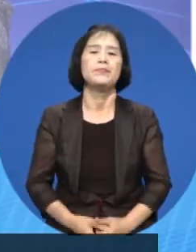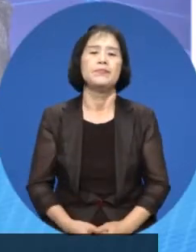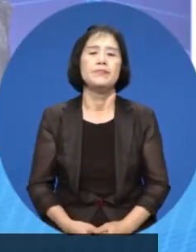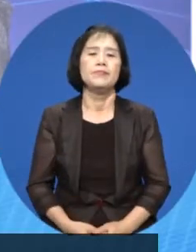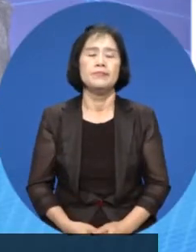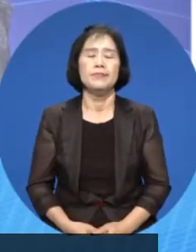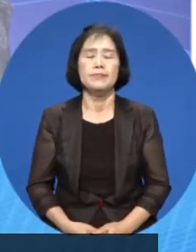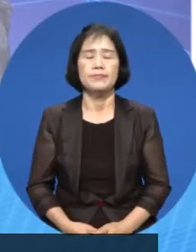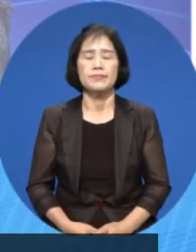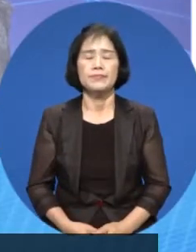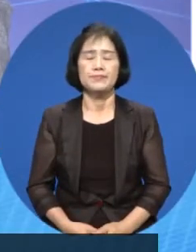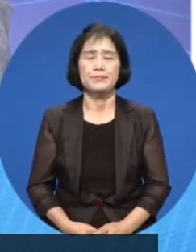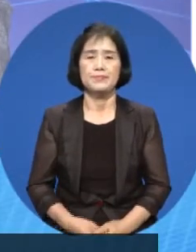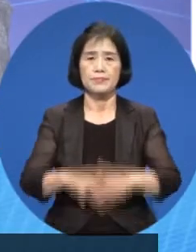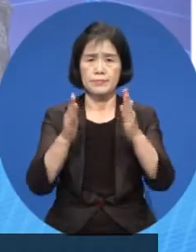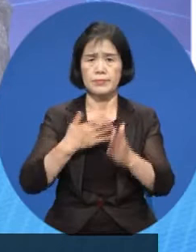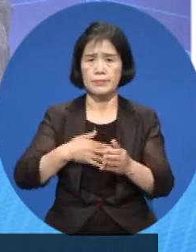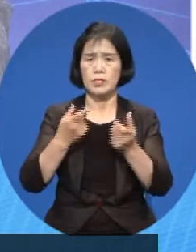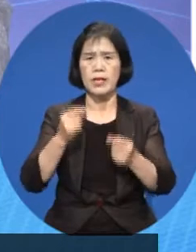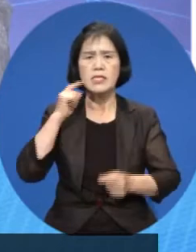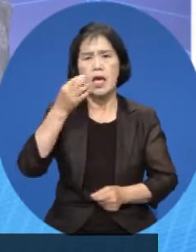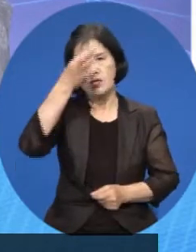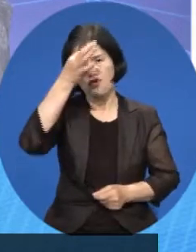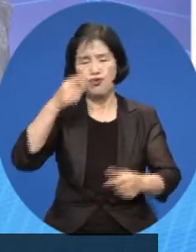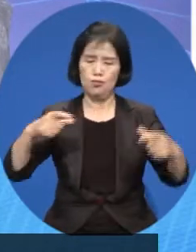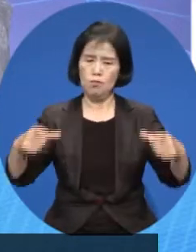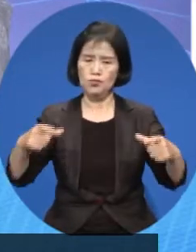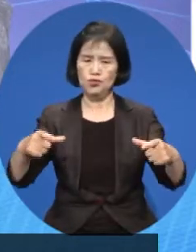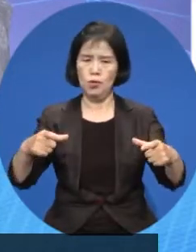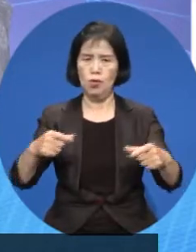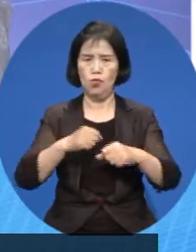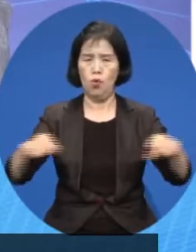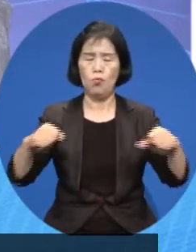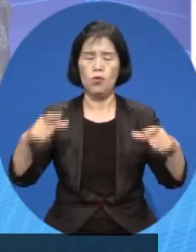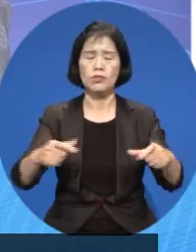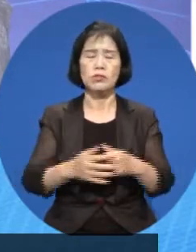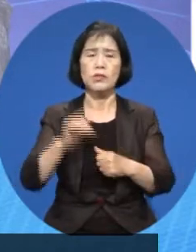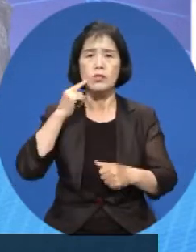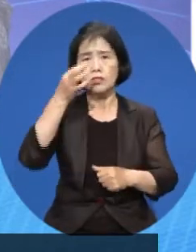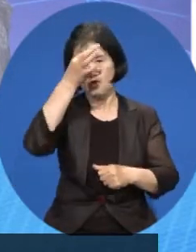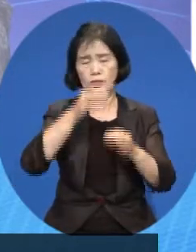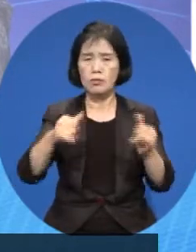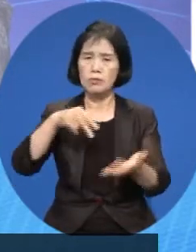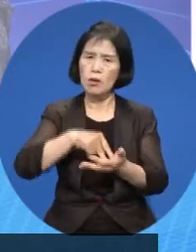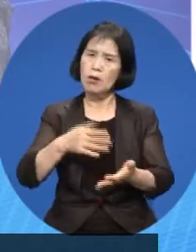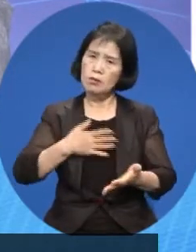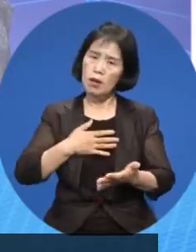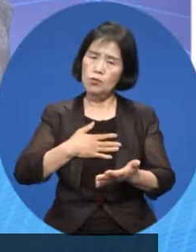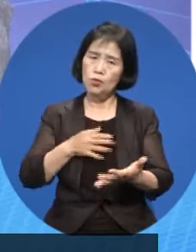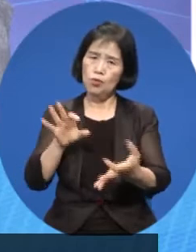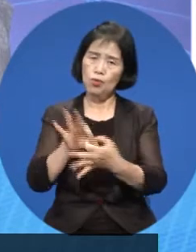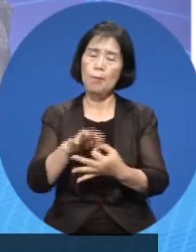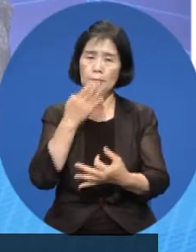그런데요 장기 뭐 다들 아시겠지만 예술이라는 그 범주가 상당의 넓습니다 그렇기 때문에 예술인들이 입장에서는 나도 과연 그 대상에